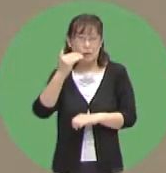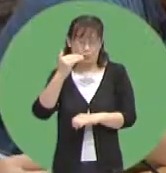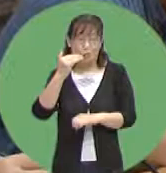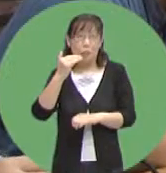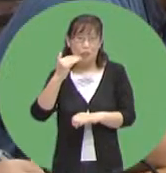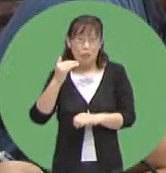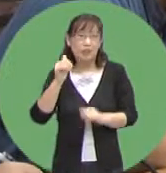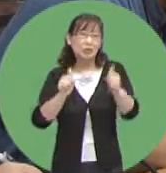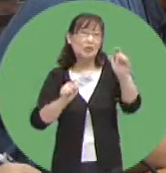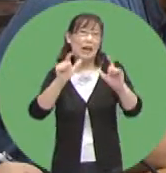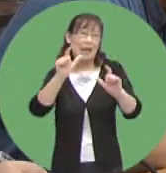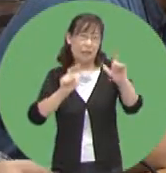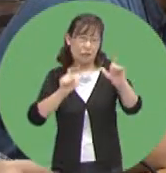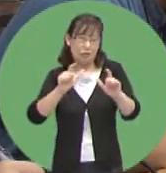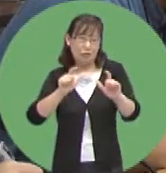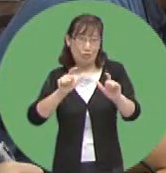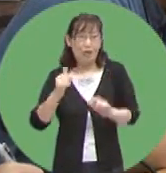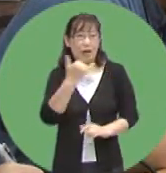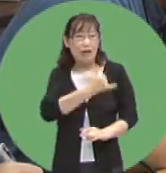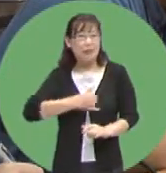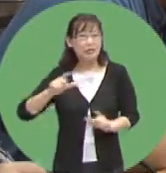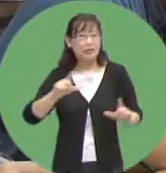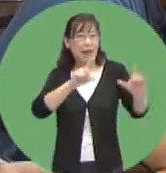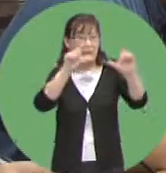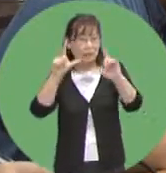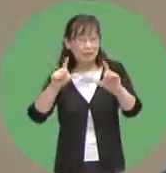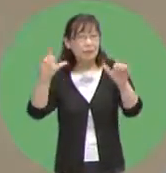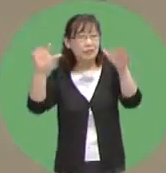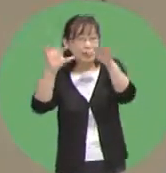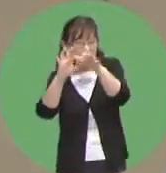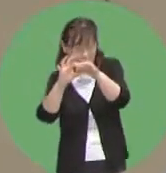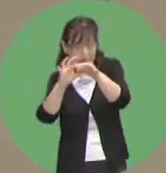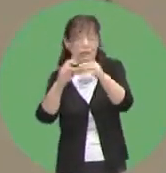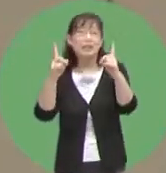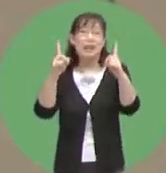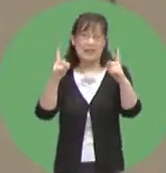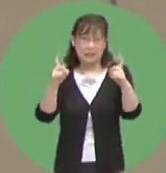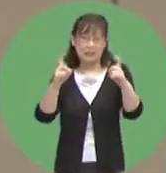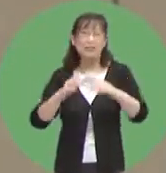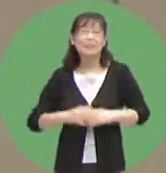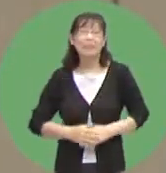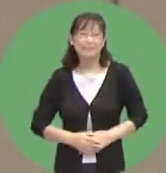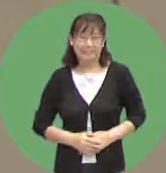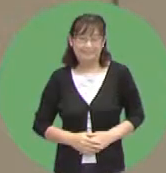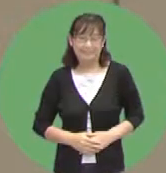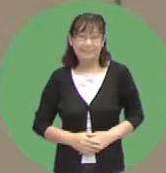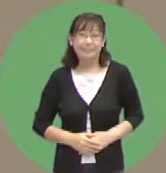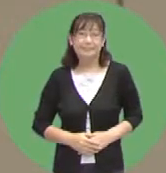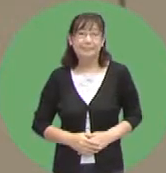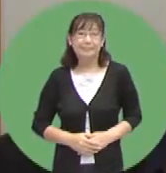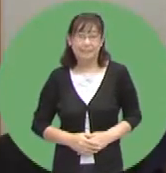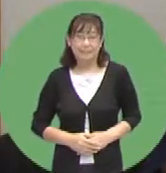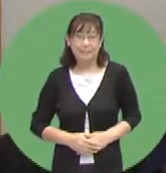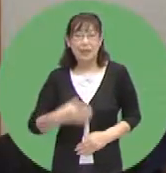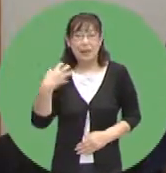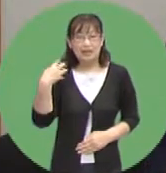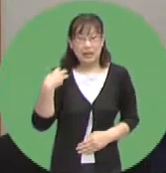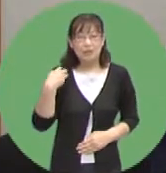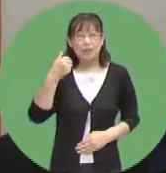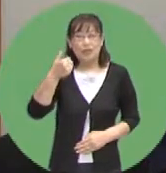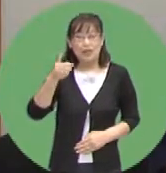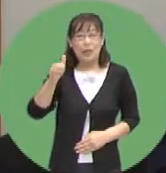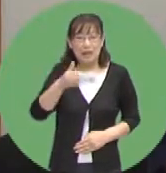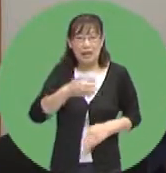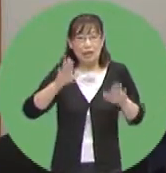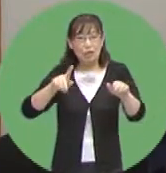の転換につなげるよう、しっかりと取り組んでいきましょうと挨拶。担当者から今年